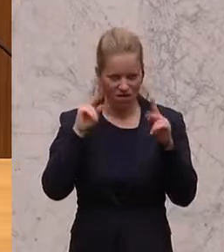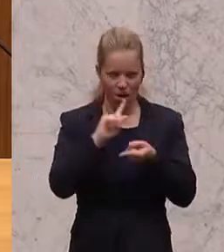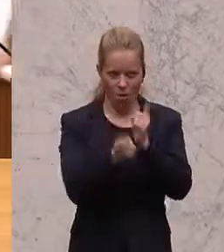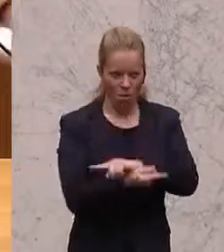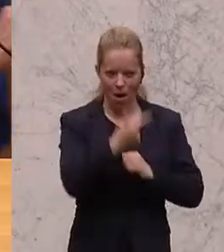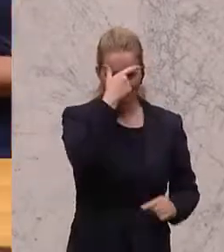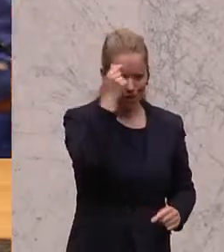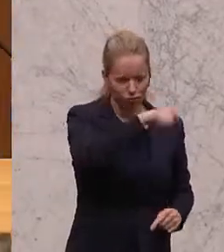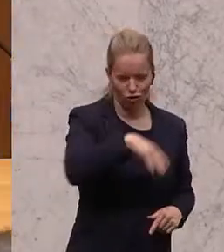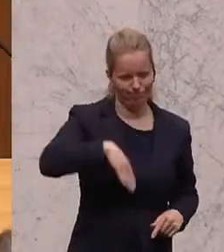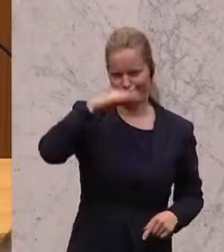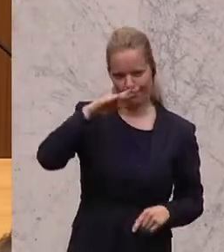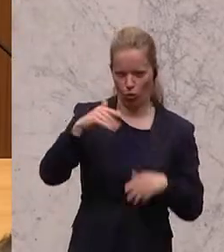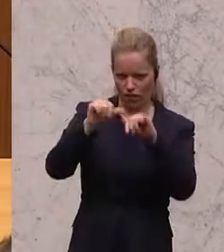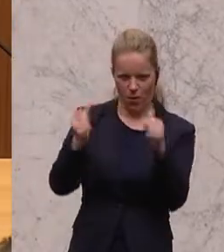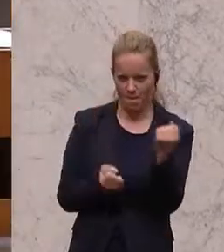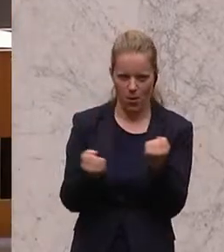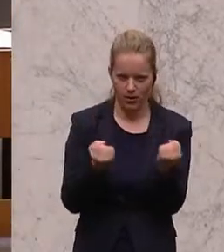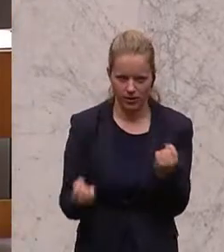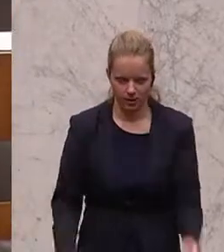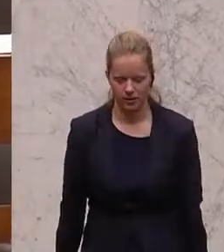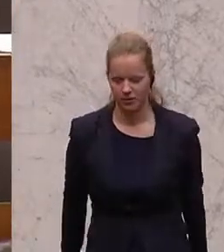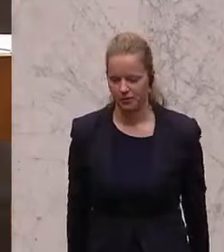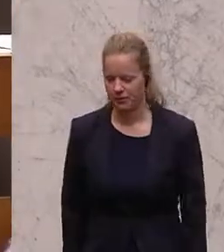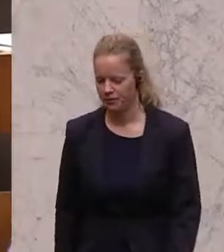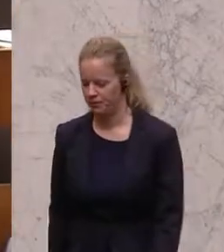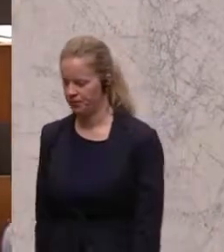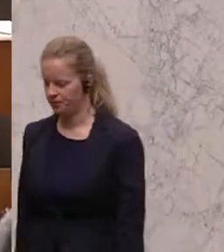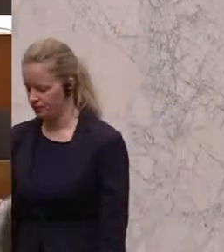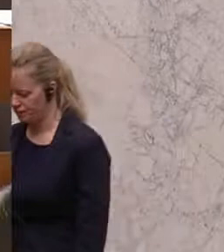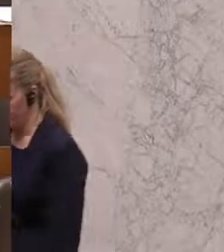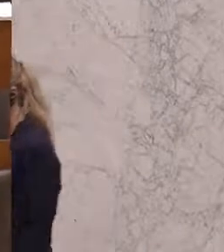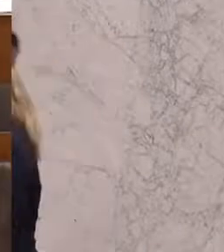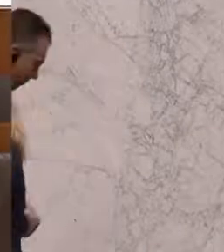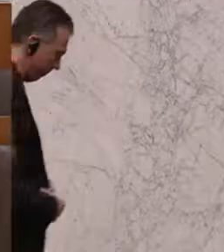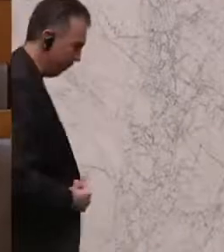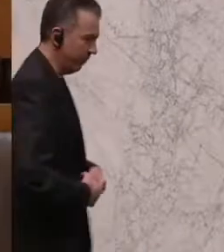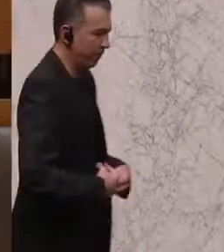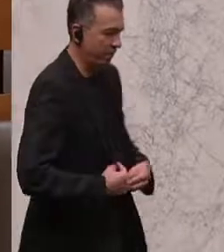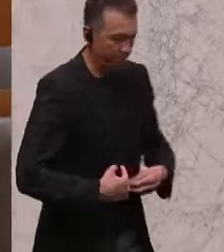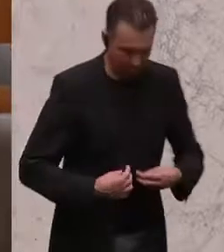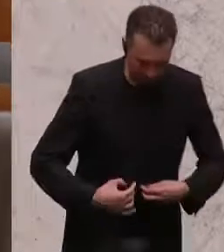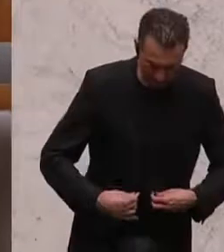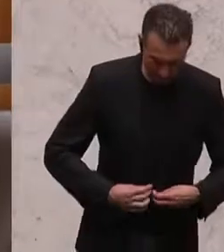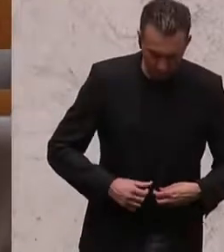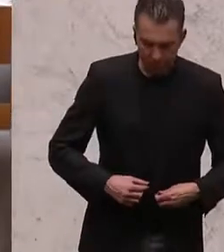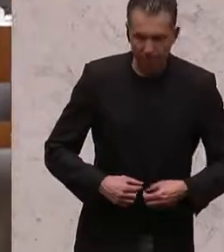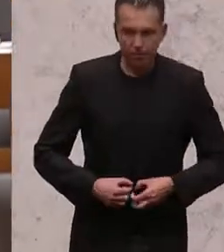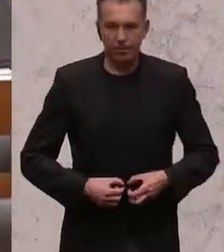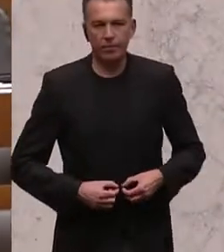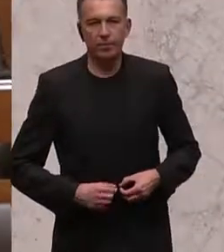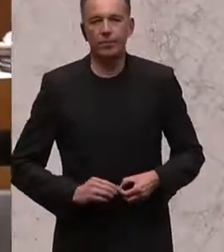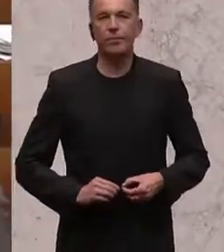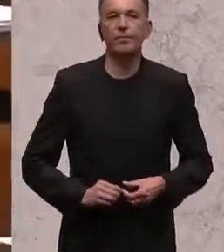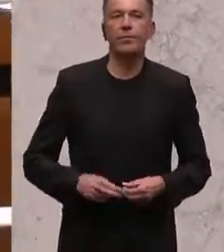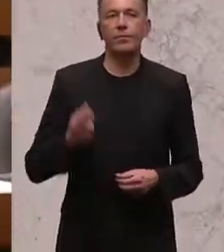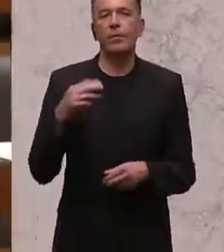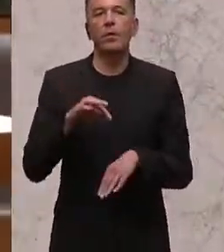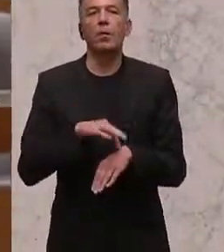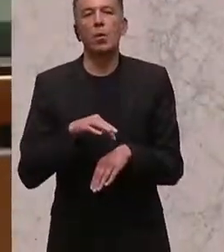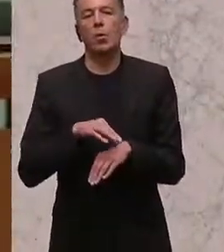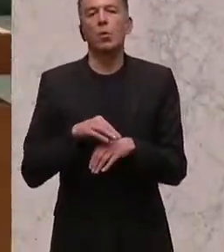Dank.